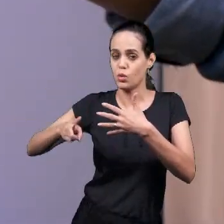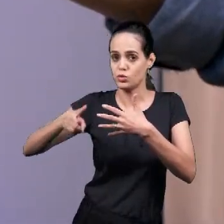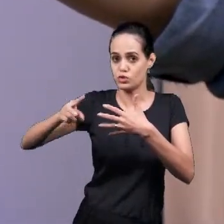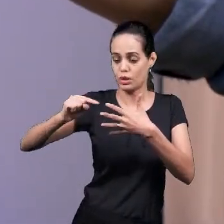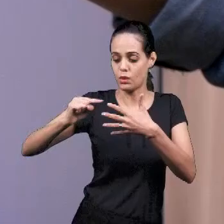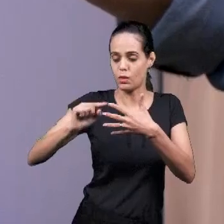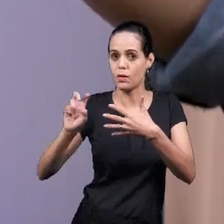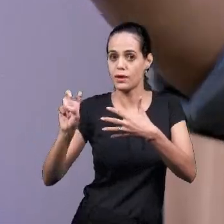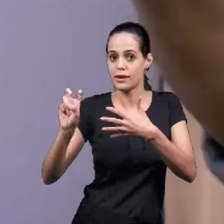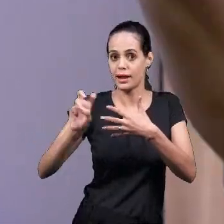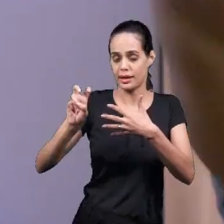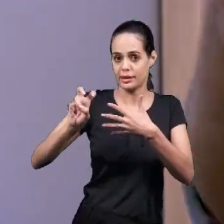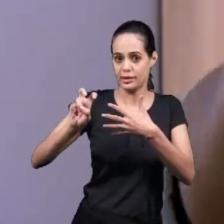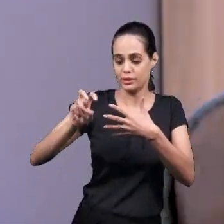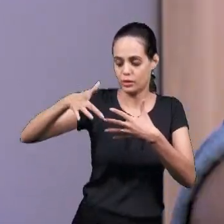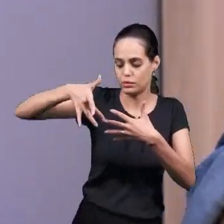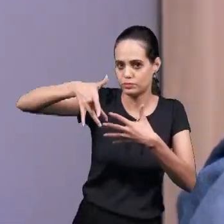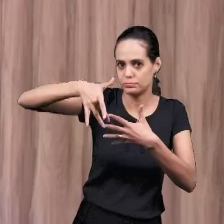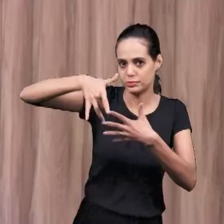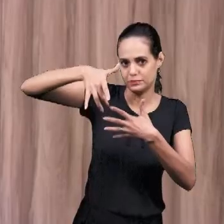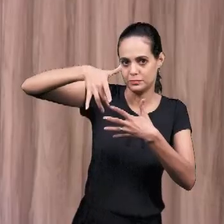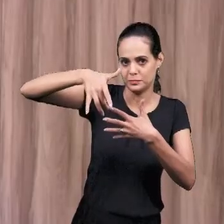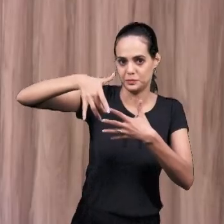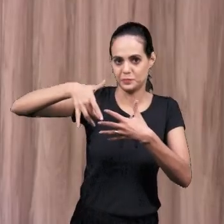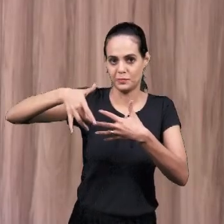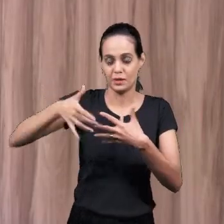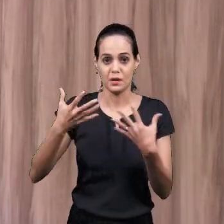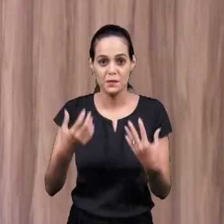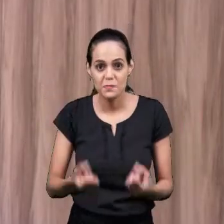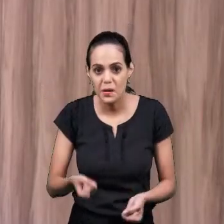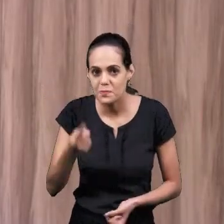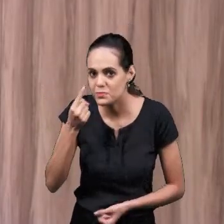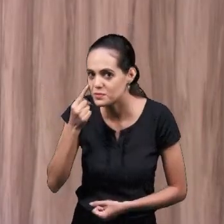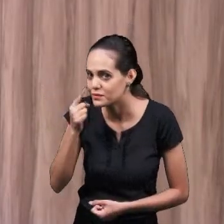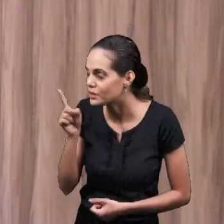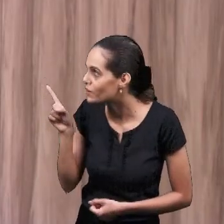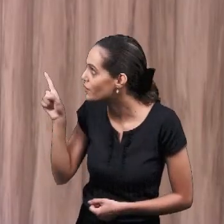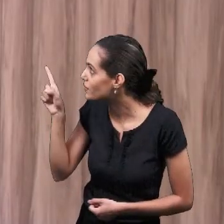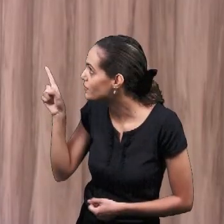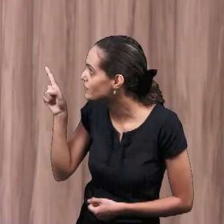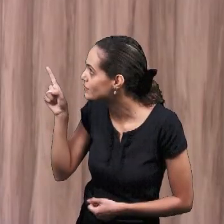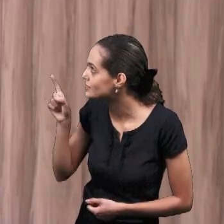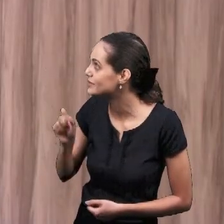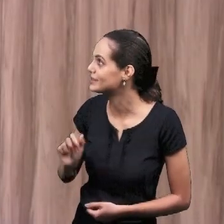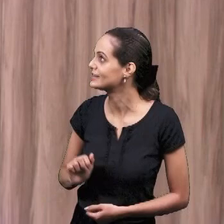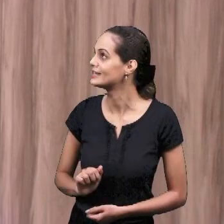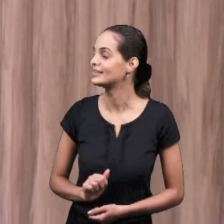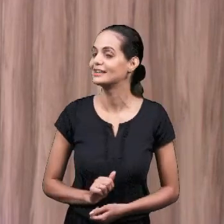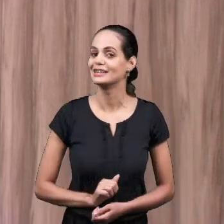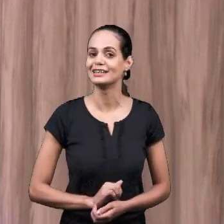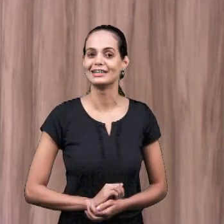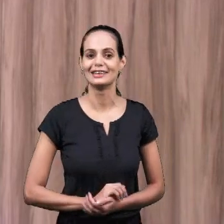espace, dans la cinquième corde, on va mettre le deuxième doigt. On va voir.